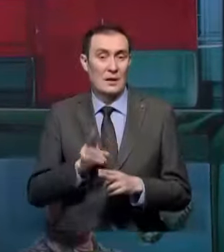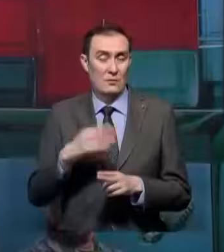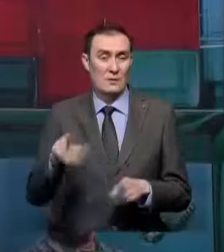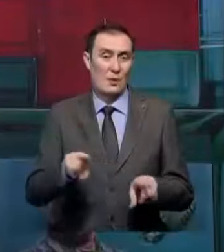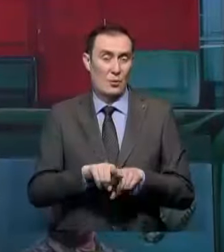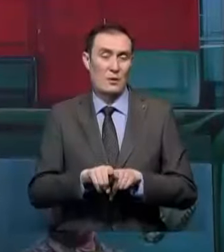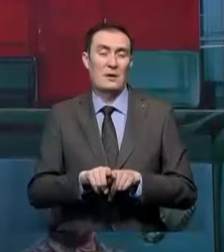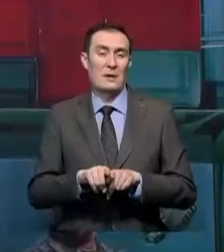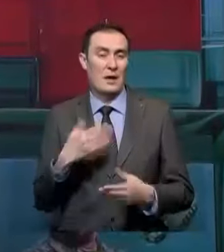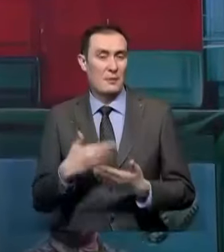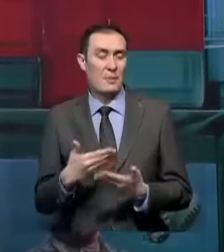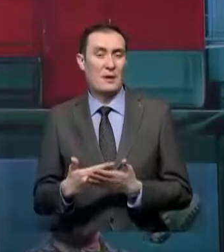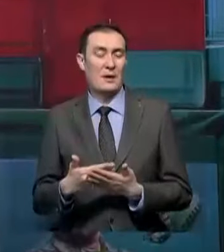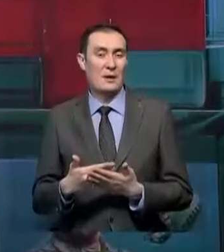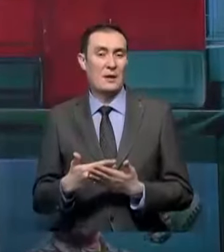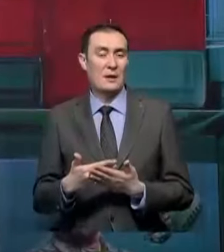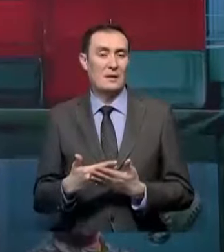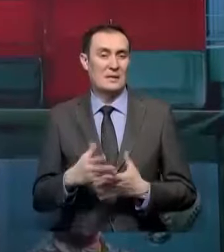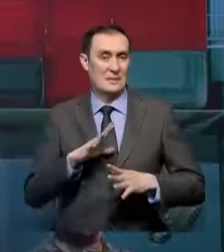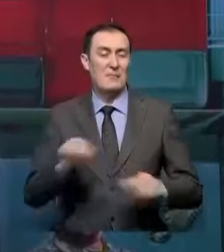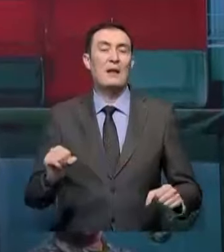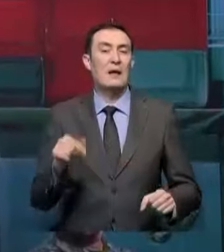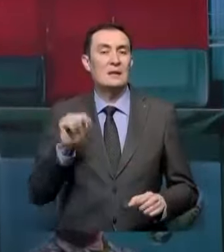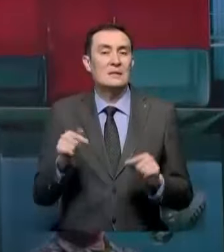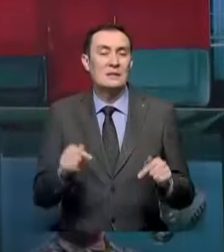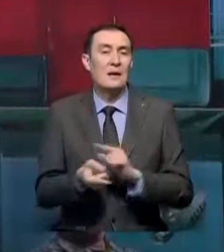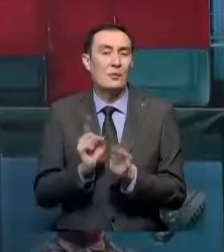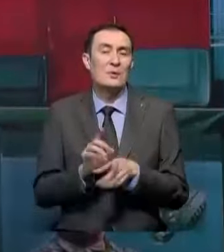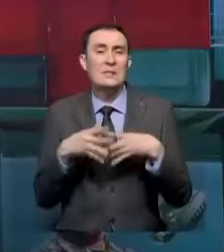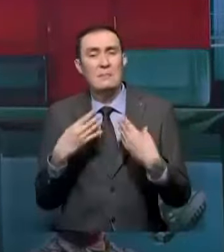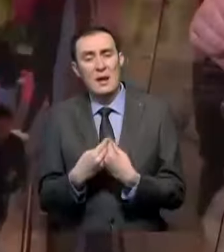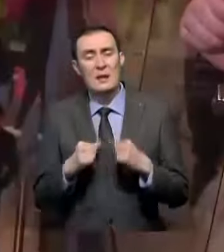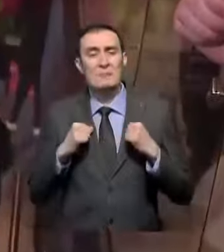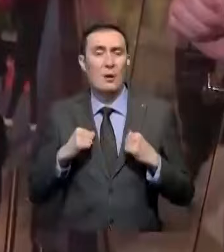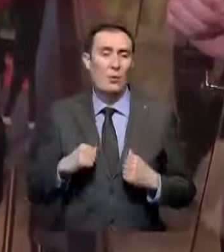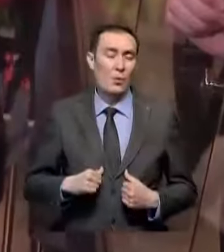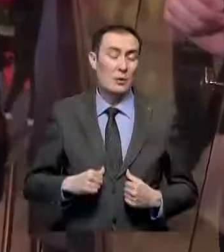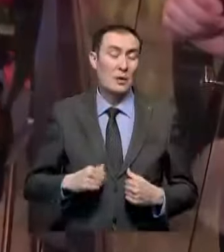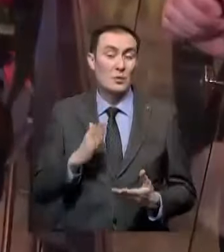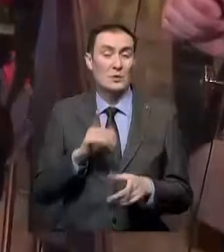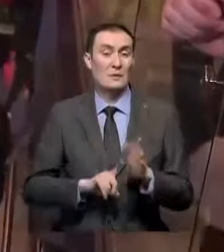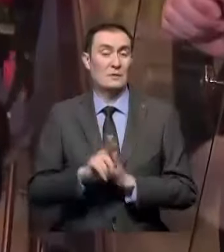здесь такой смелый, а тут он семейный, такой спокойный. Уже